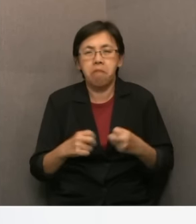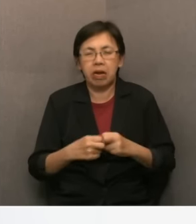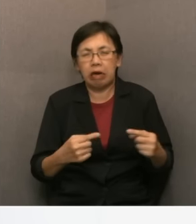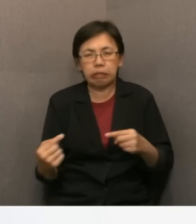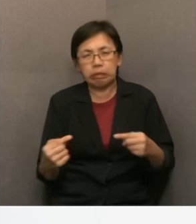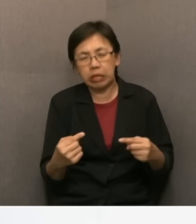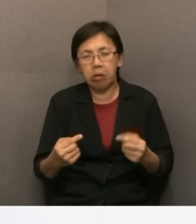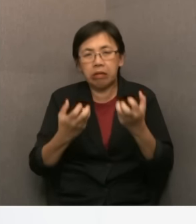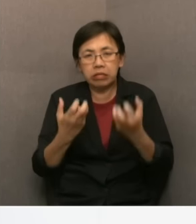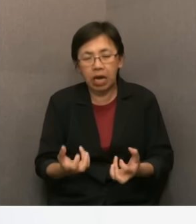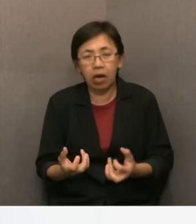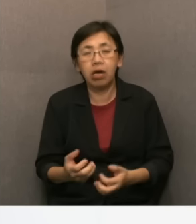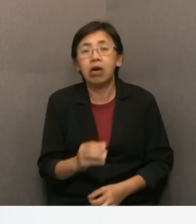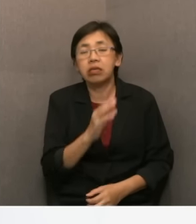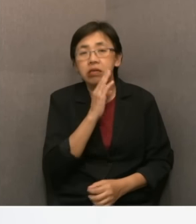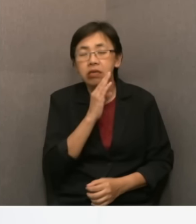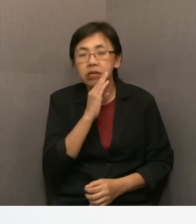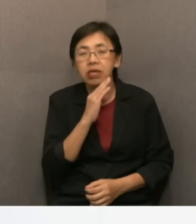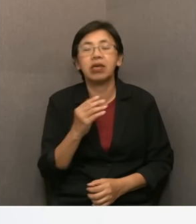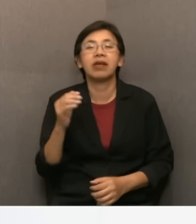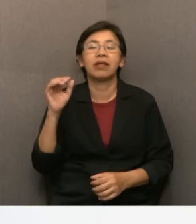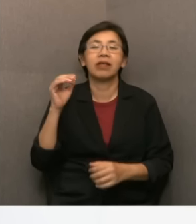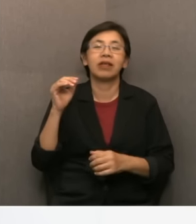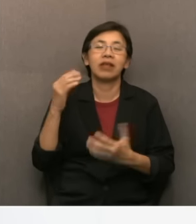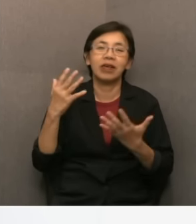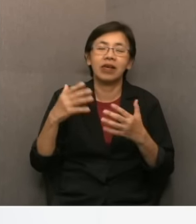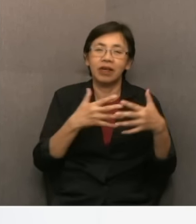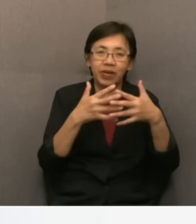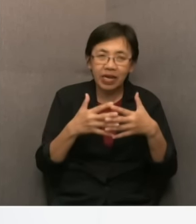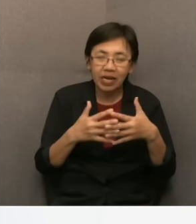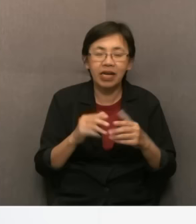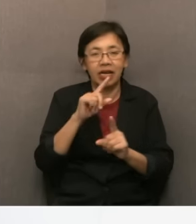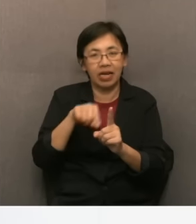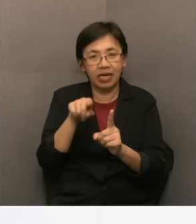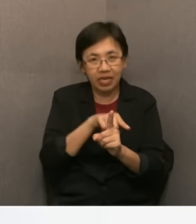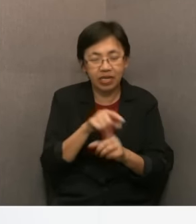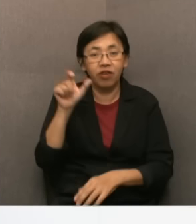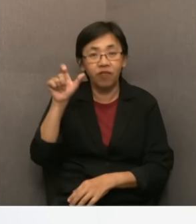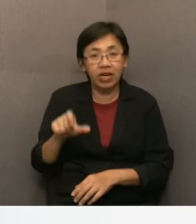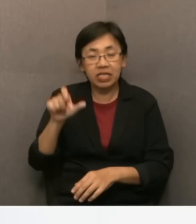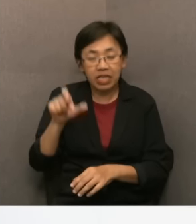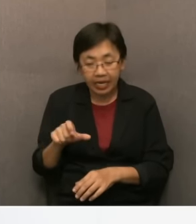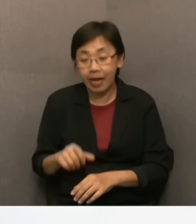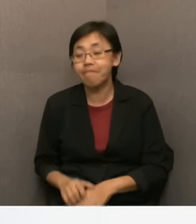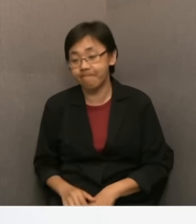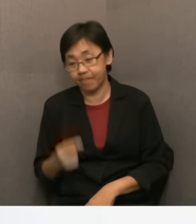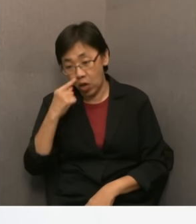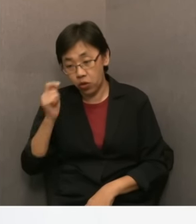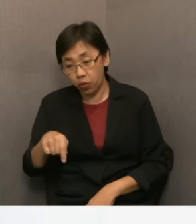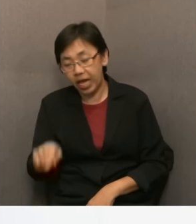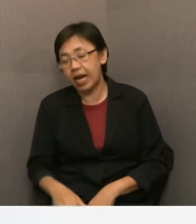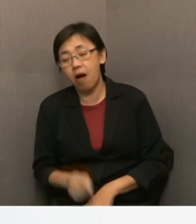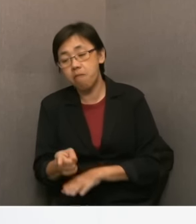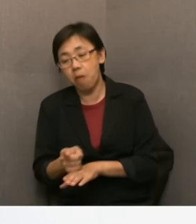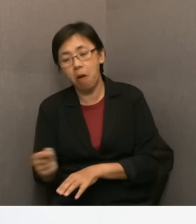ยิ่งขึ้นโดยเฉพาะหลังจากที่ชาติหหาอำนาจไม่ว่าจะเป็นสหรัฐอังกฤษและก็ฝรั่งเศสนั้นอนุญาตให้ยูเครนสามารถใช้ขีด